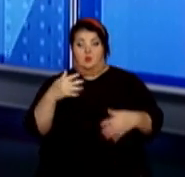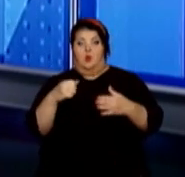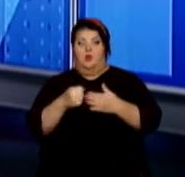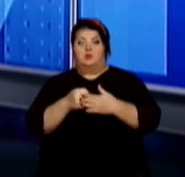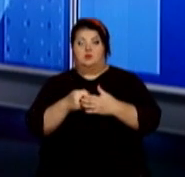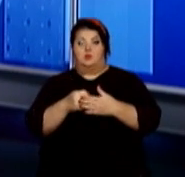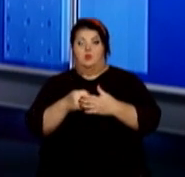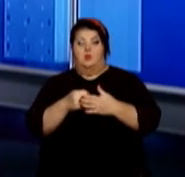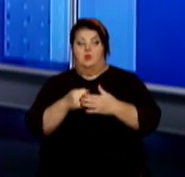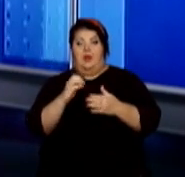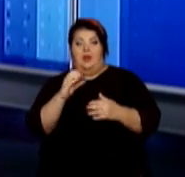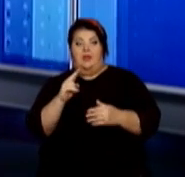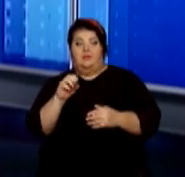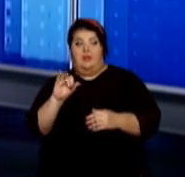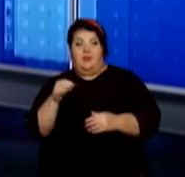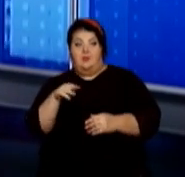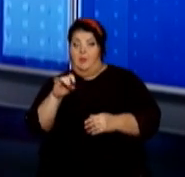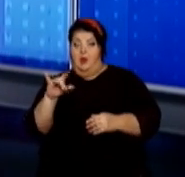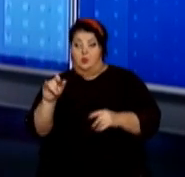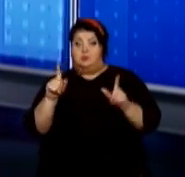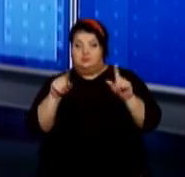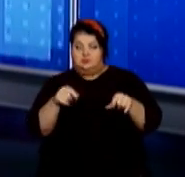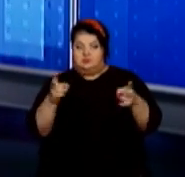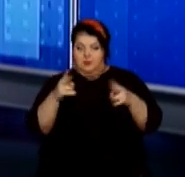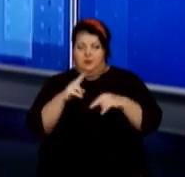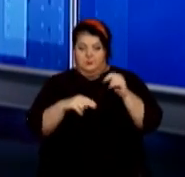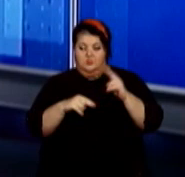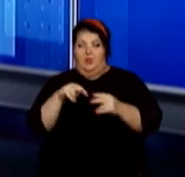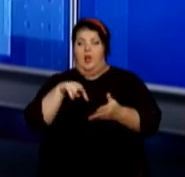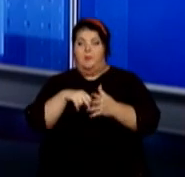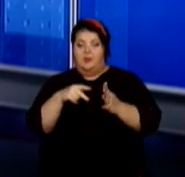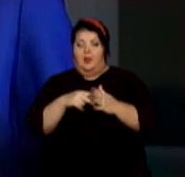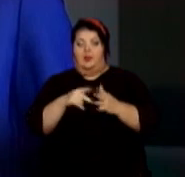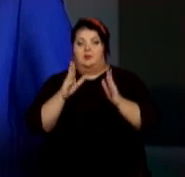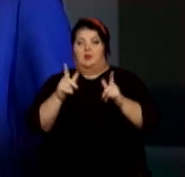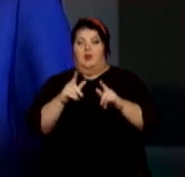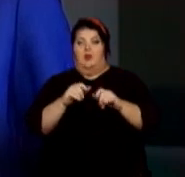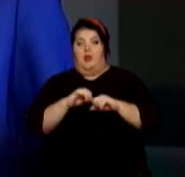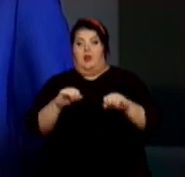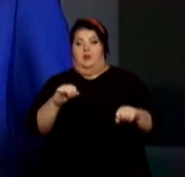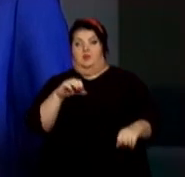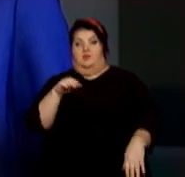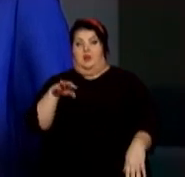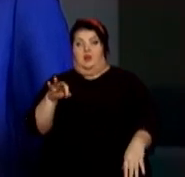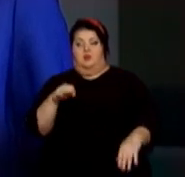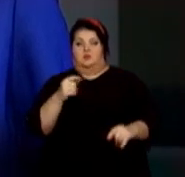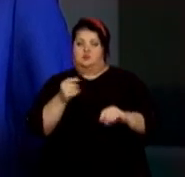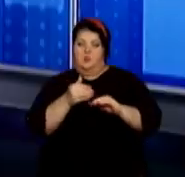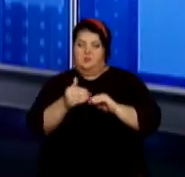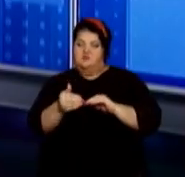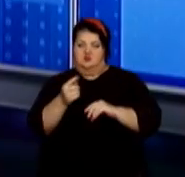щоб доставити людей саме до скейт-парку. І в планах також Героїв Сталінграду, але до неї там трішки пізніше